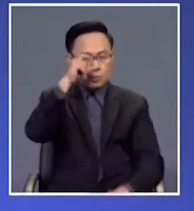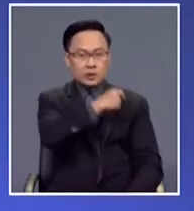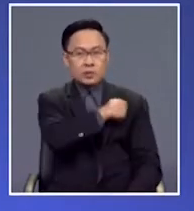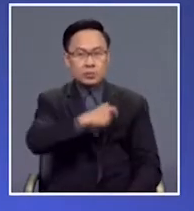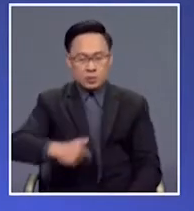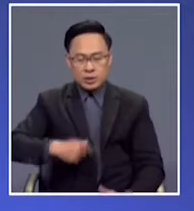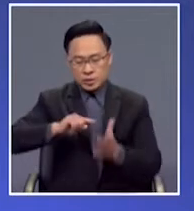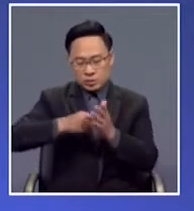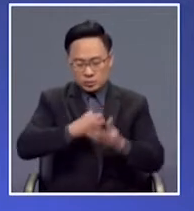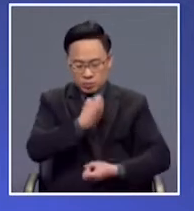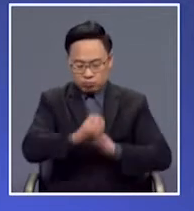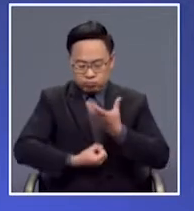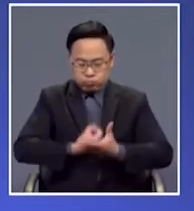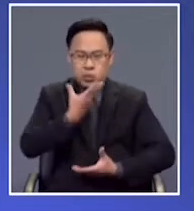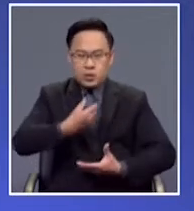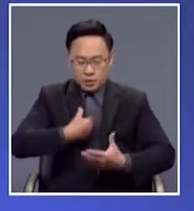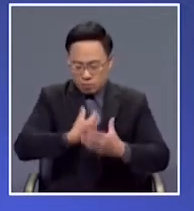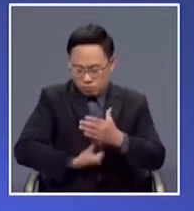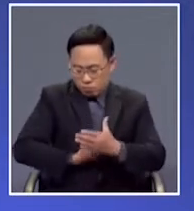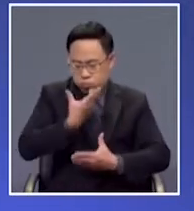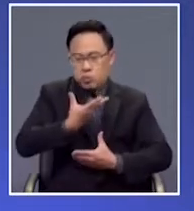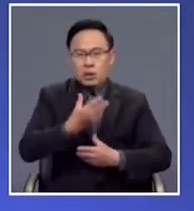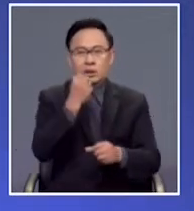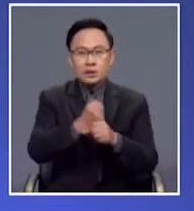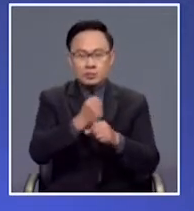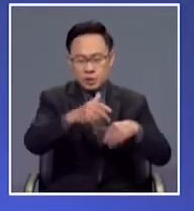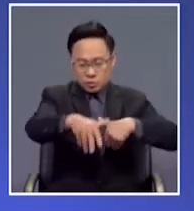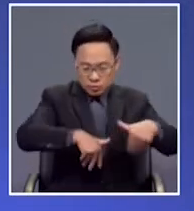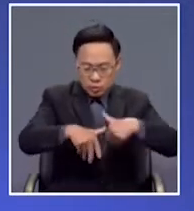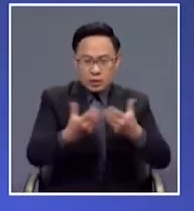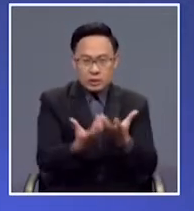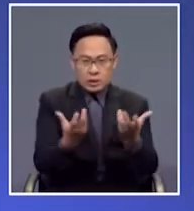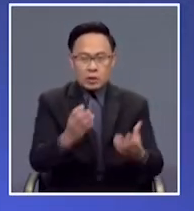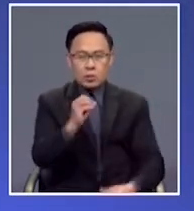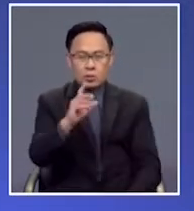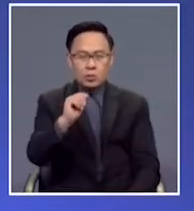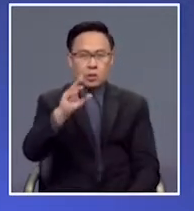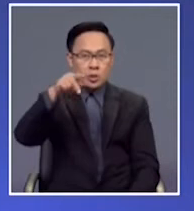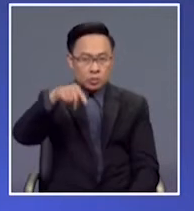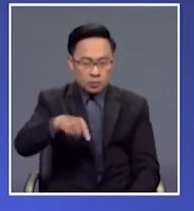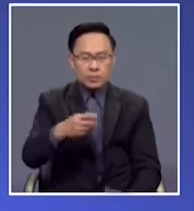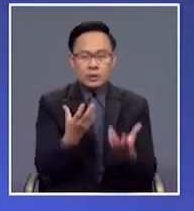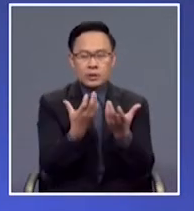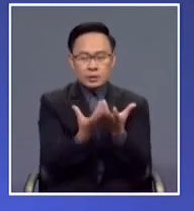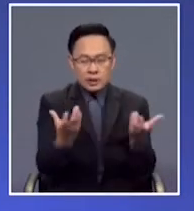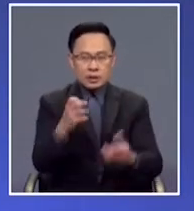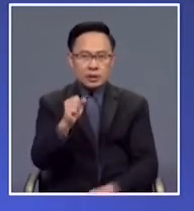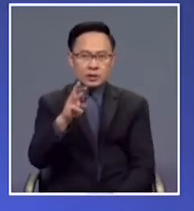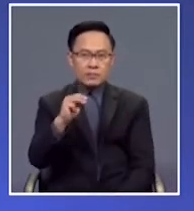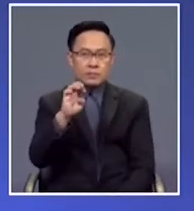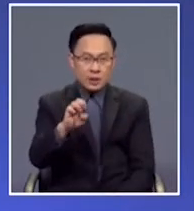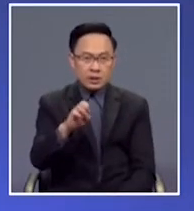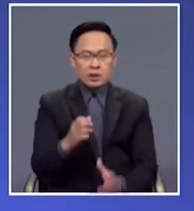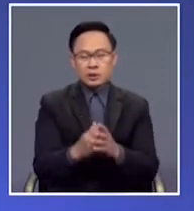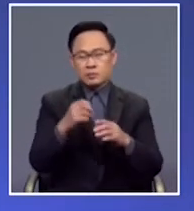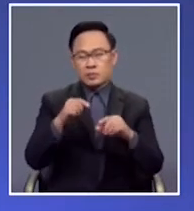ในสร้างความเข้มแข็งจากฐานรากทั้งชุมชนโอท็อป SME สตาร์ทอัพซึ่งเป็นสัดส่วนใหญ่ในระบบ